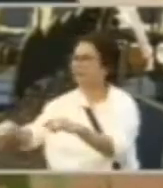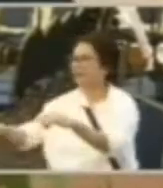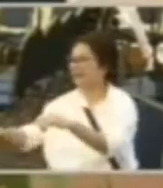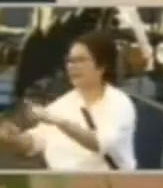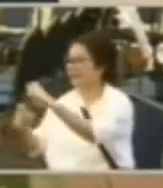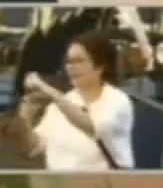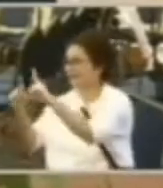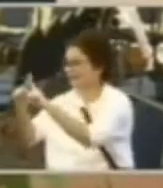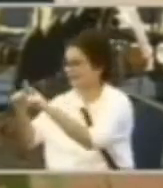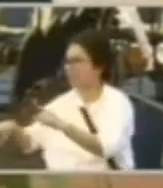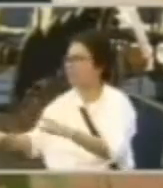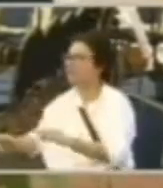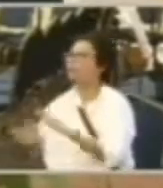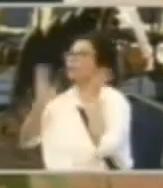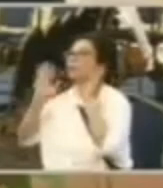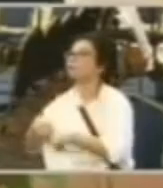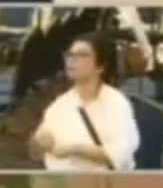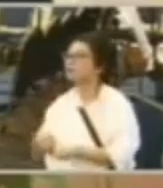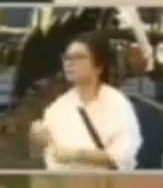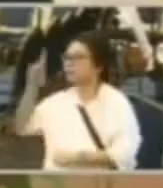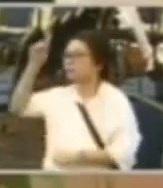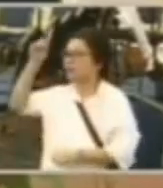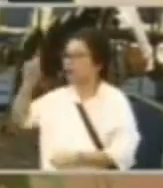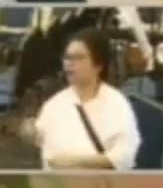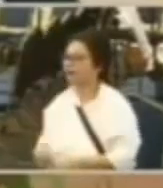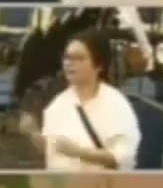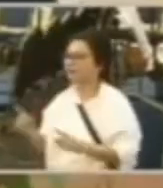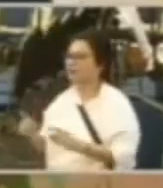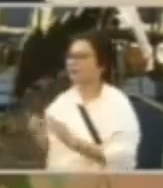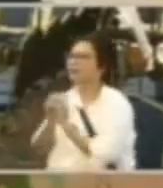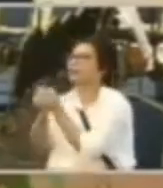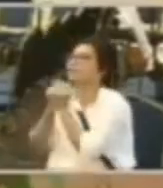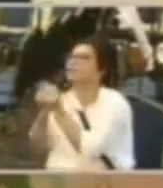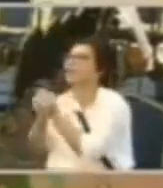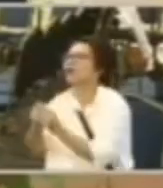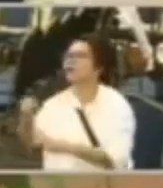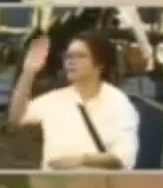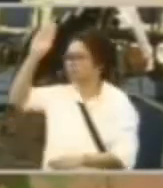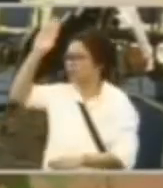Muslim? Saya Romo. Siapa yang Buddha? Saya Romo. Siapa yang Kristen? Saya.